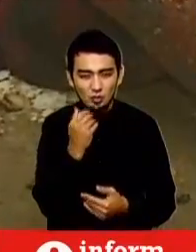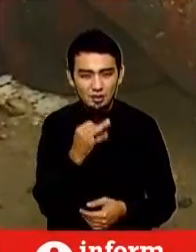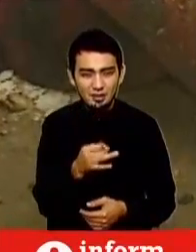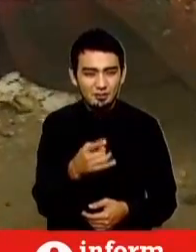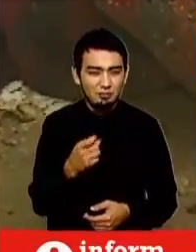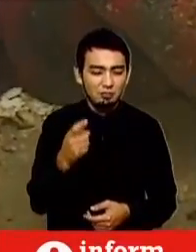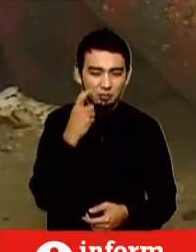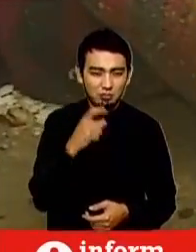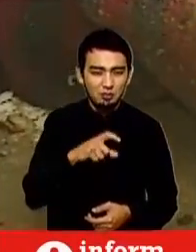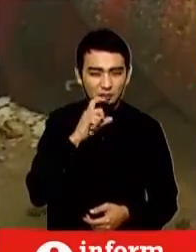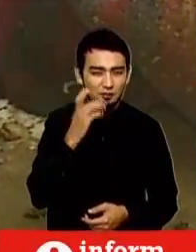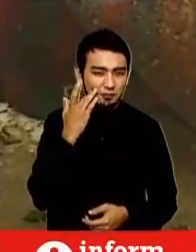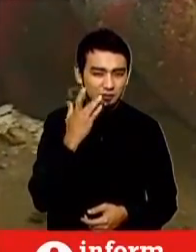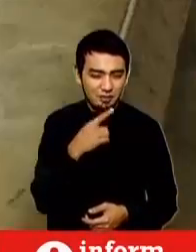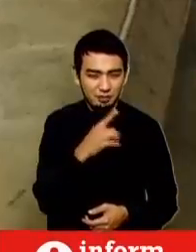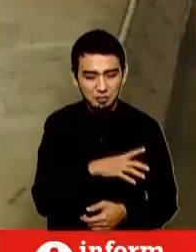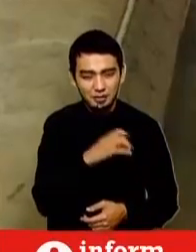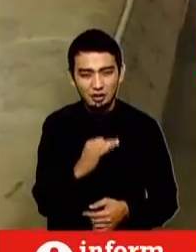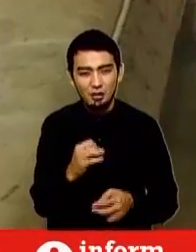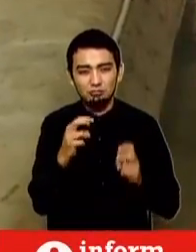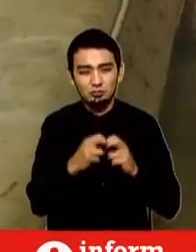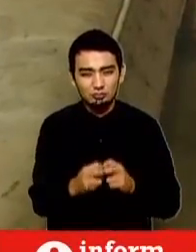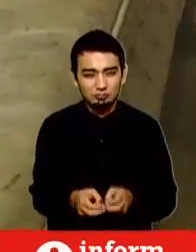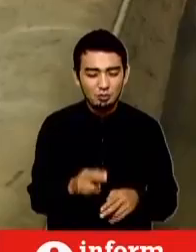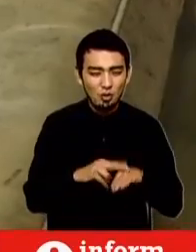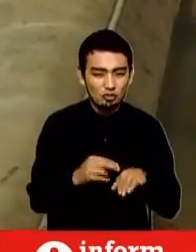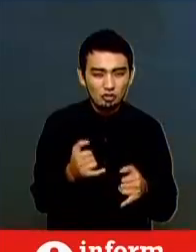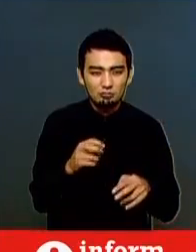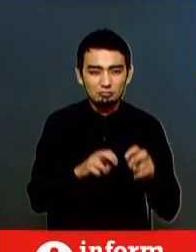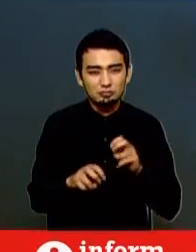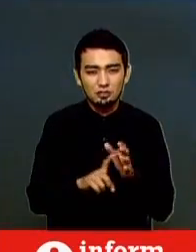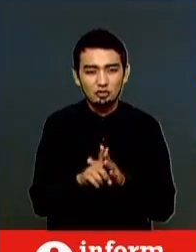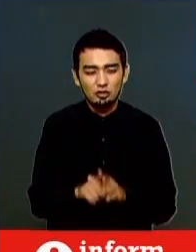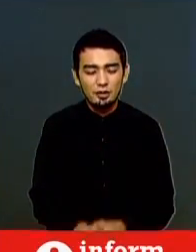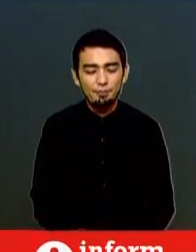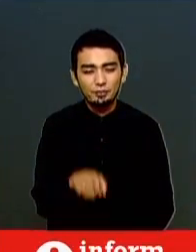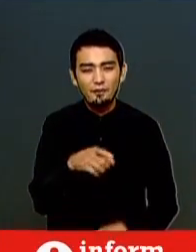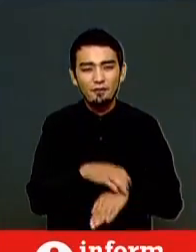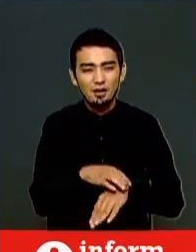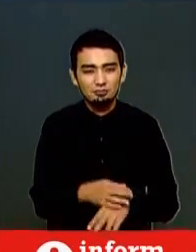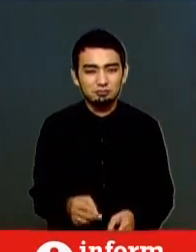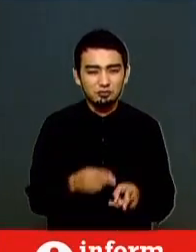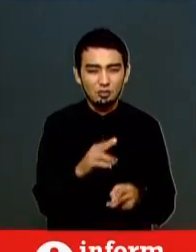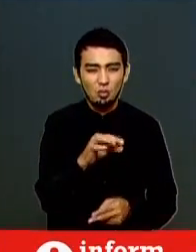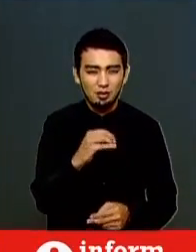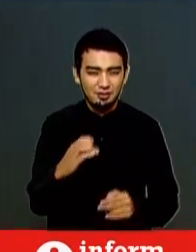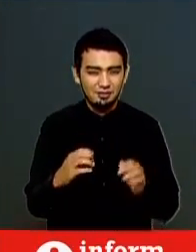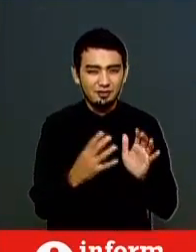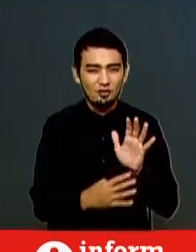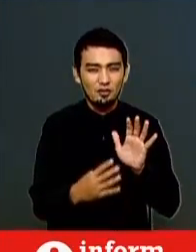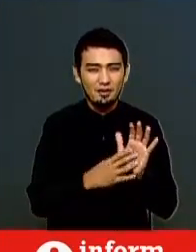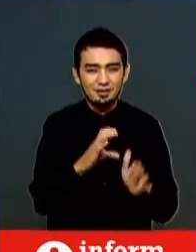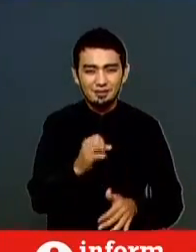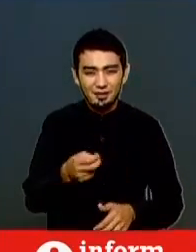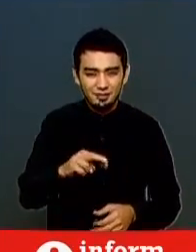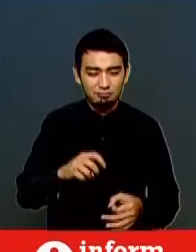жақын болғанын алға тартты. Қазіргі уақытта тәртіп сақшылары тергеу шараларын бастады. Аталған факті Қылмыстық кодекстің 99-шы бабы